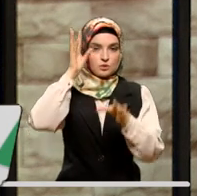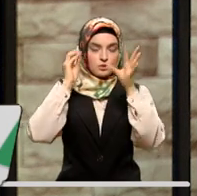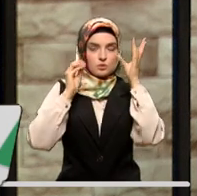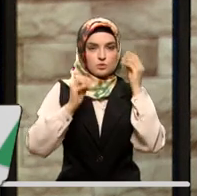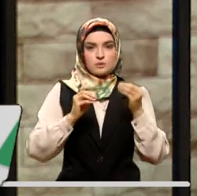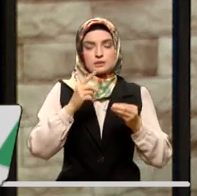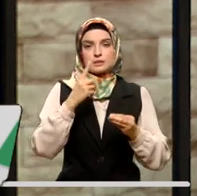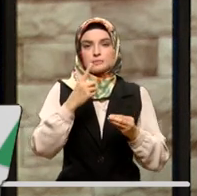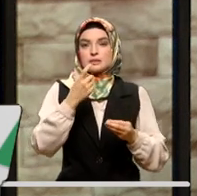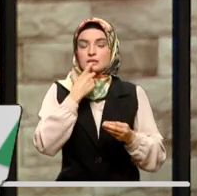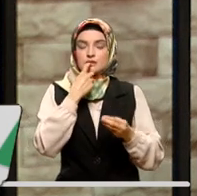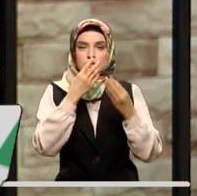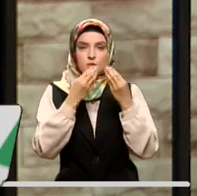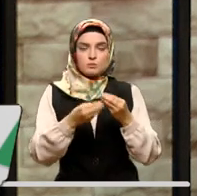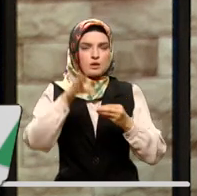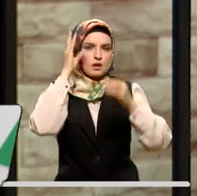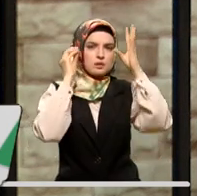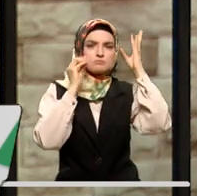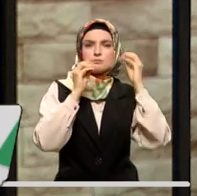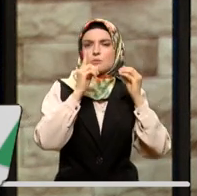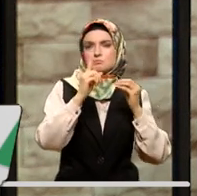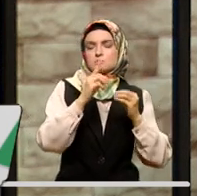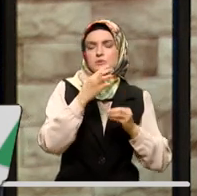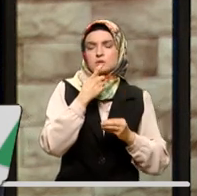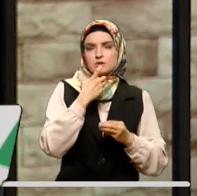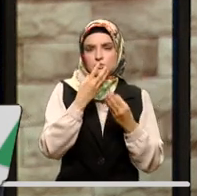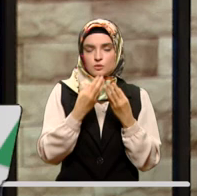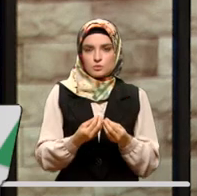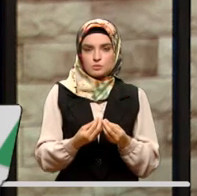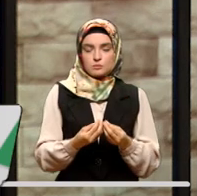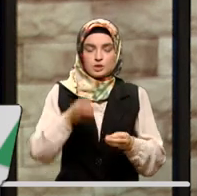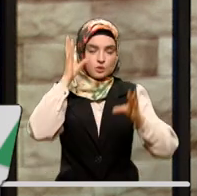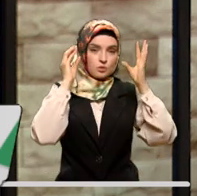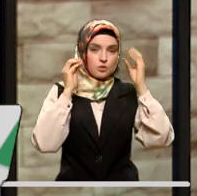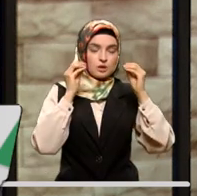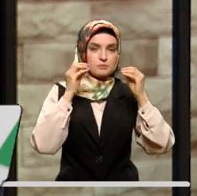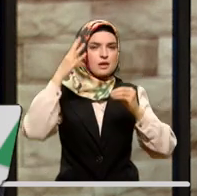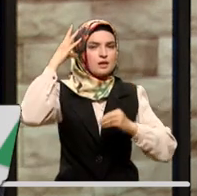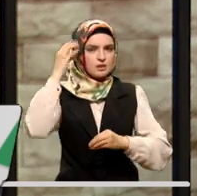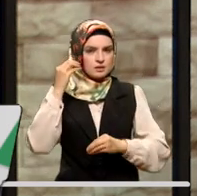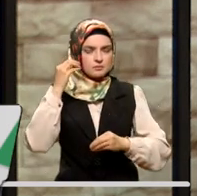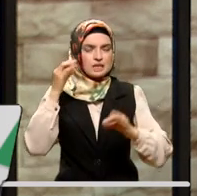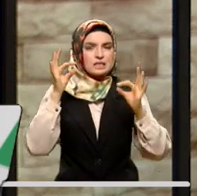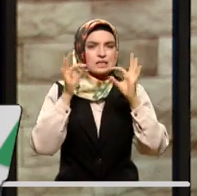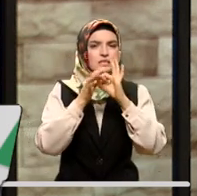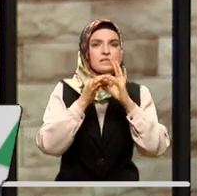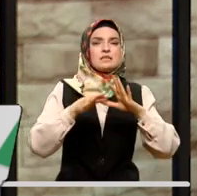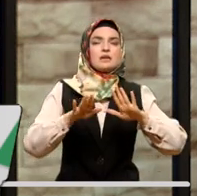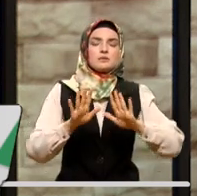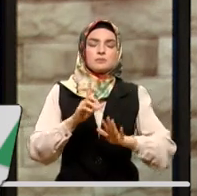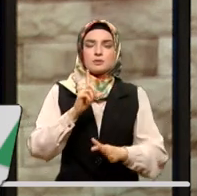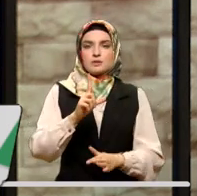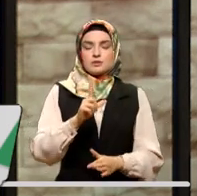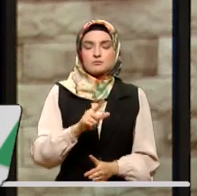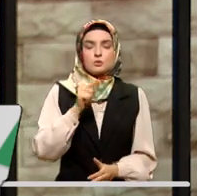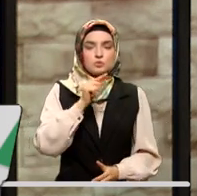bir yaşta, ezberleyebilecek bir yaşta. Hı. Aslında öğrenmeyi anlamlandırmayla ilişkilendirmemek lazım.